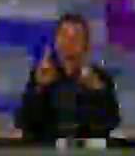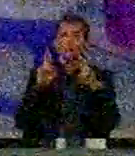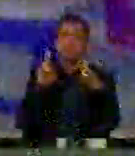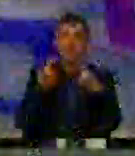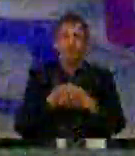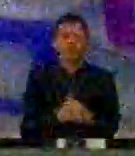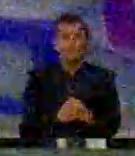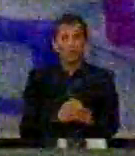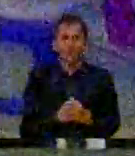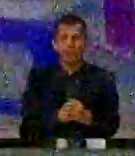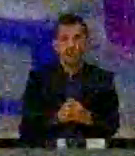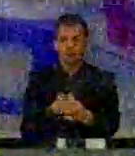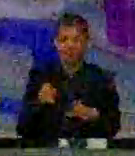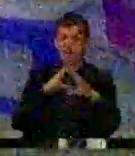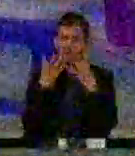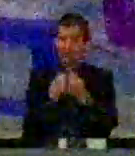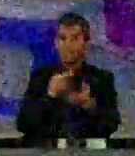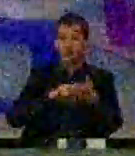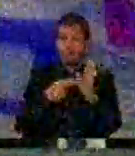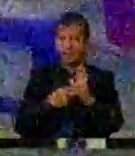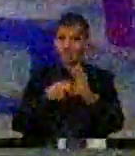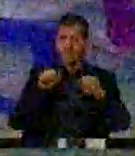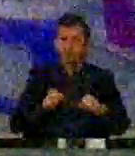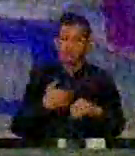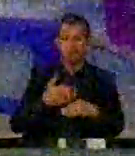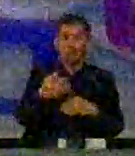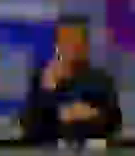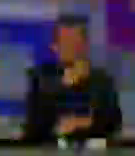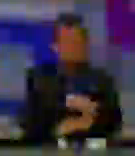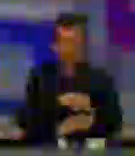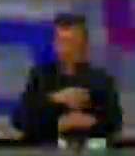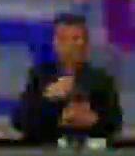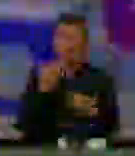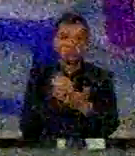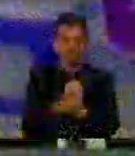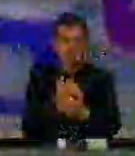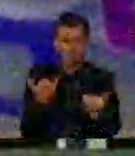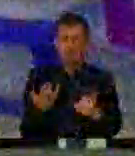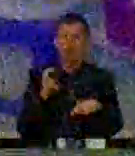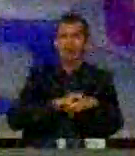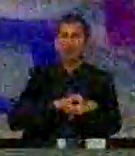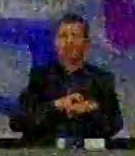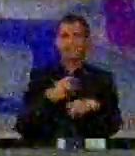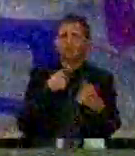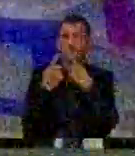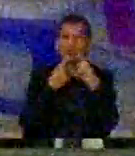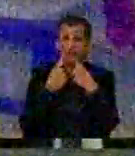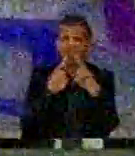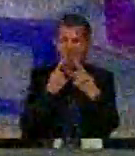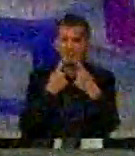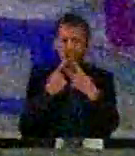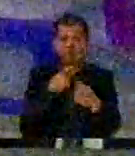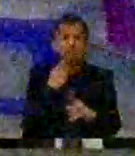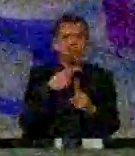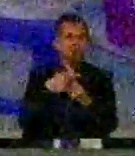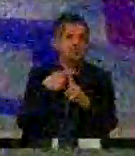Shpresoj që krejt plani qeverisës brenda mandatit do të realizohet dhe besoj që është shumë herë që të flasim, tani të flasim për të mirat